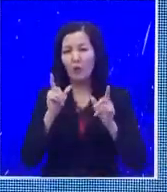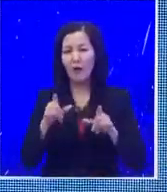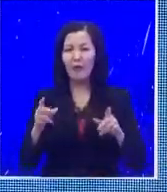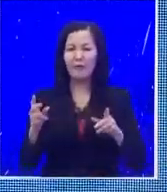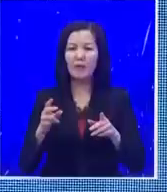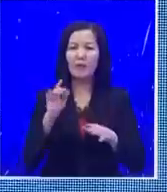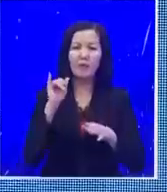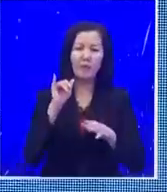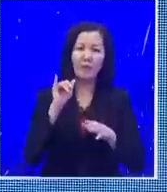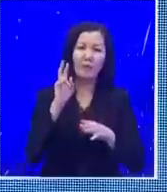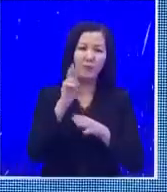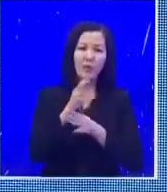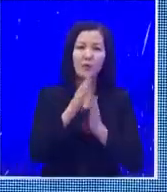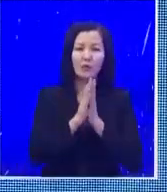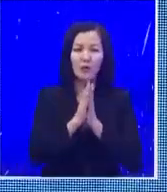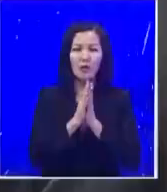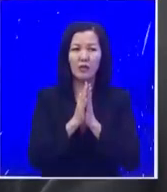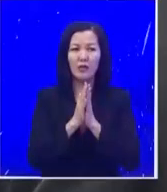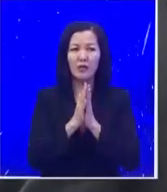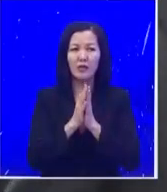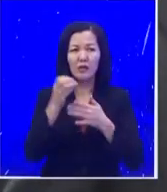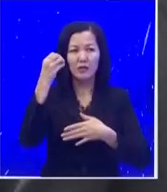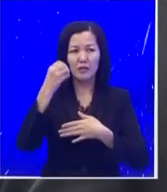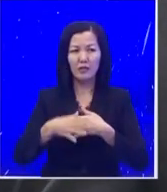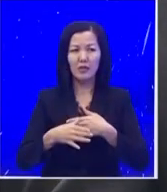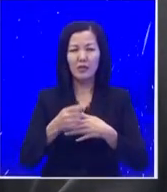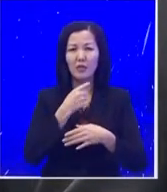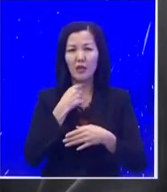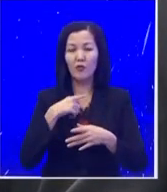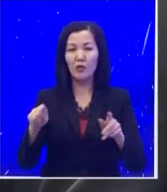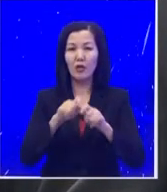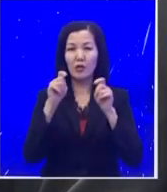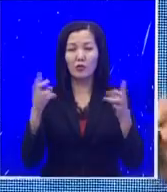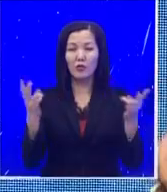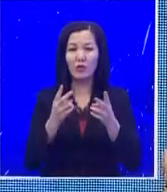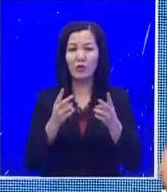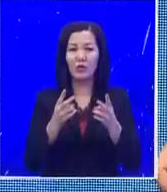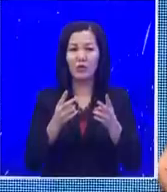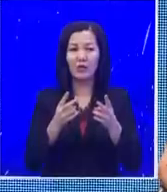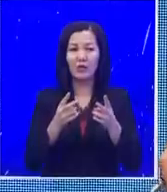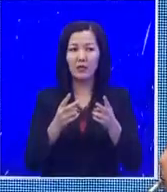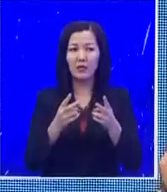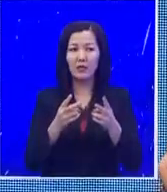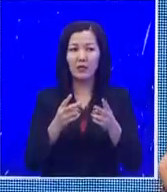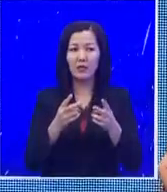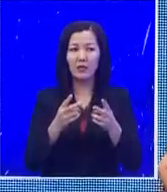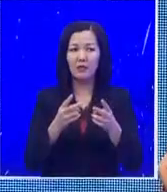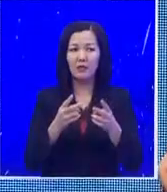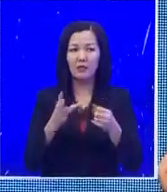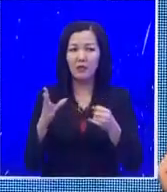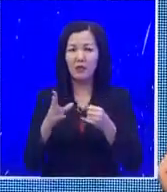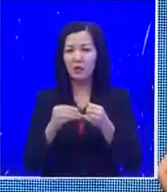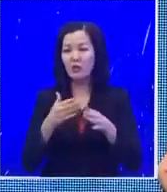открыть Талдықорғанда центр НПО, тапсырма берді. Талдықорғанда давайте вот здесь вот где-то жер